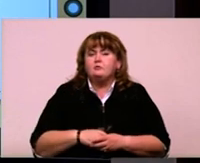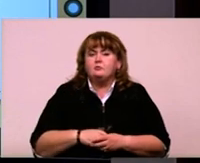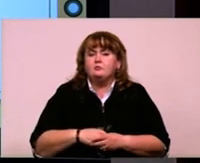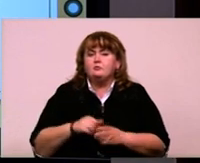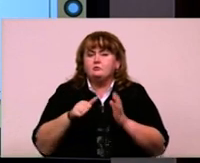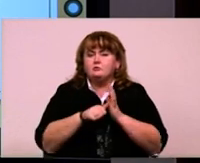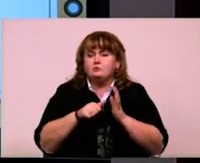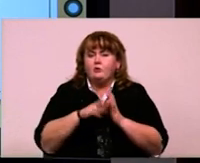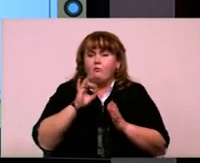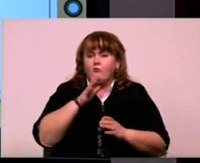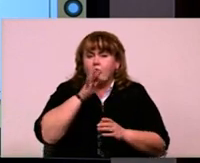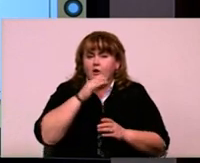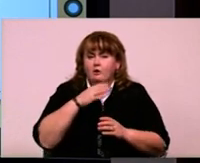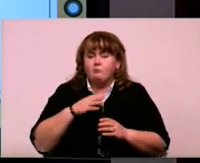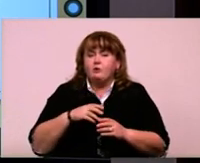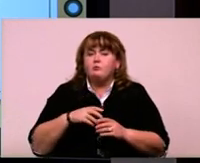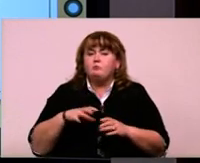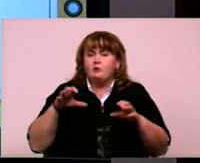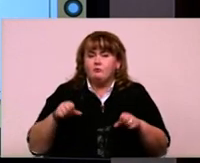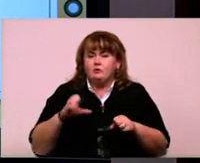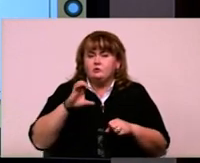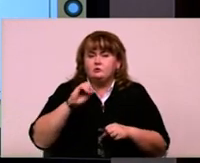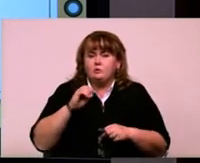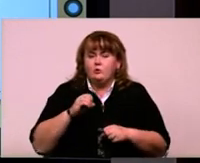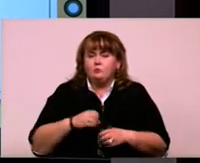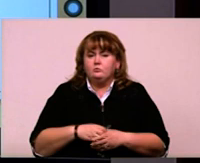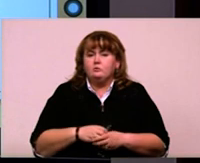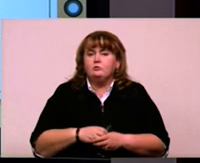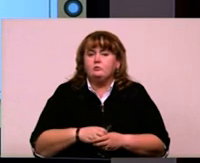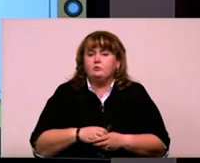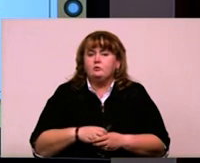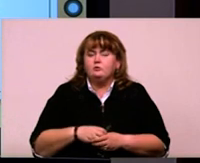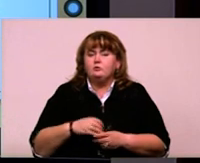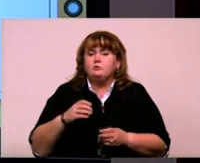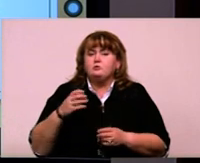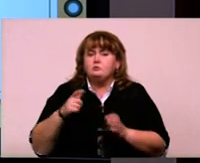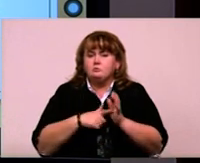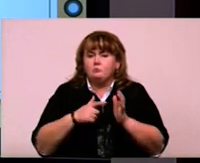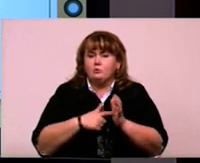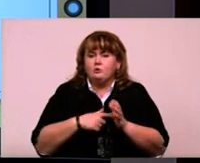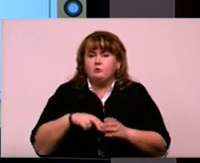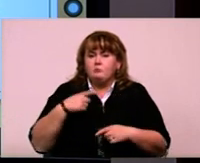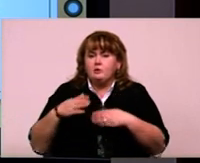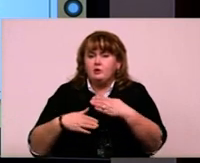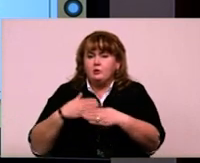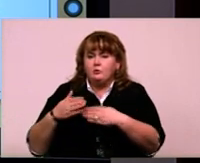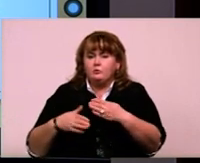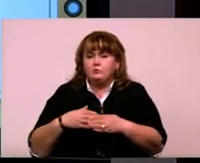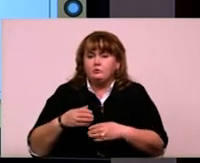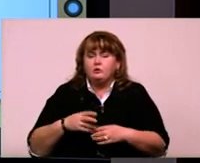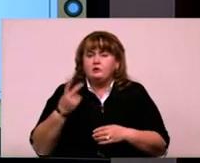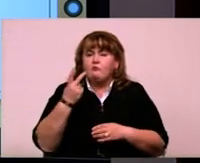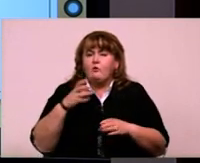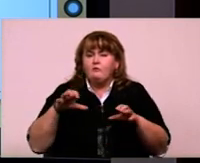Шестое. Во время правления сёгуна. И последний, седьмой ответ. Период